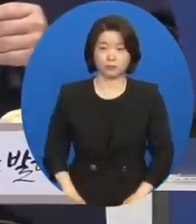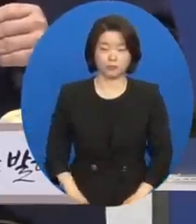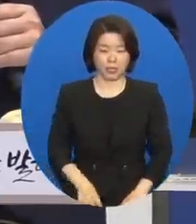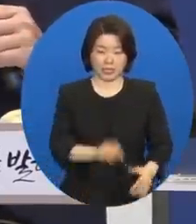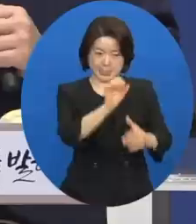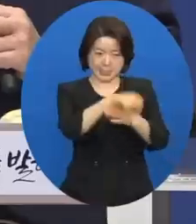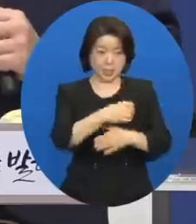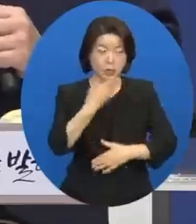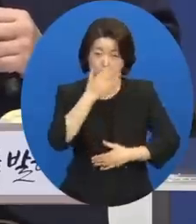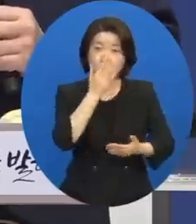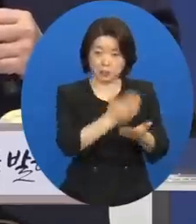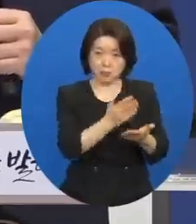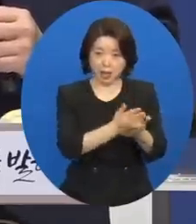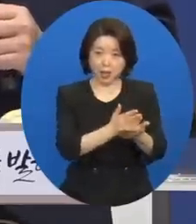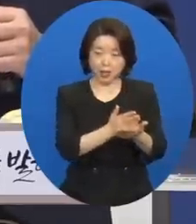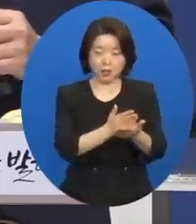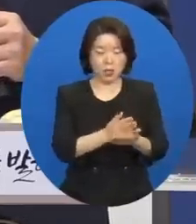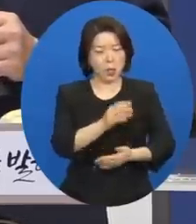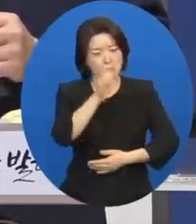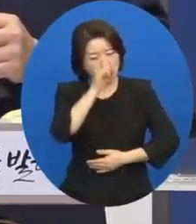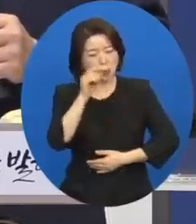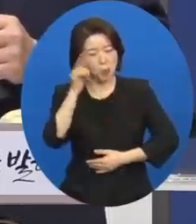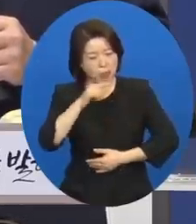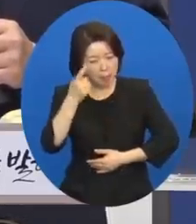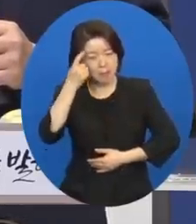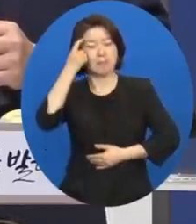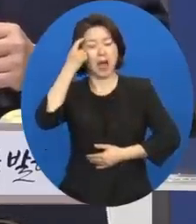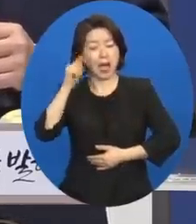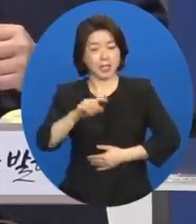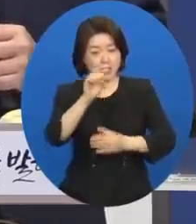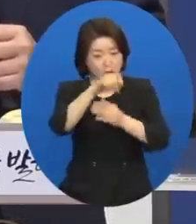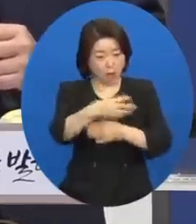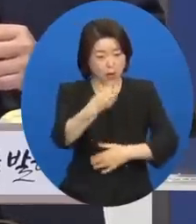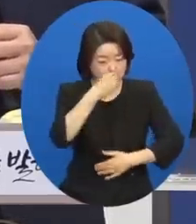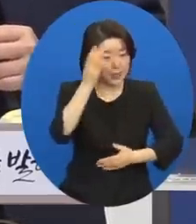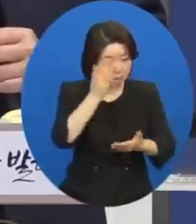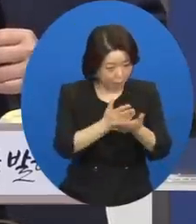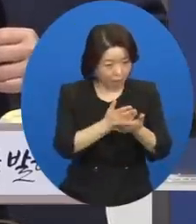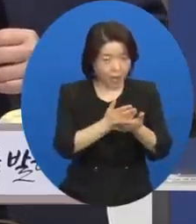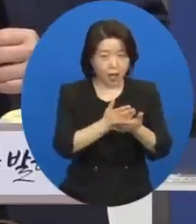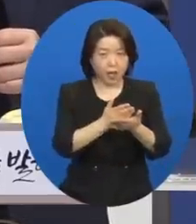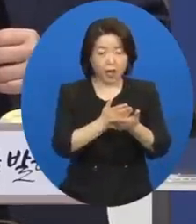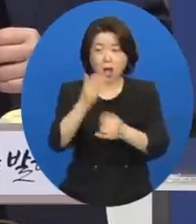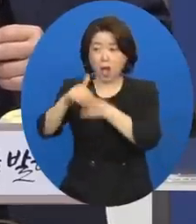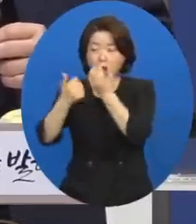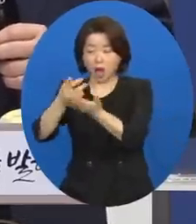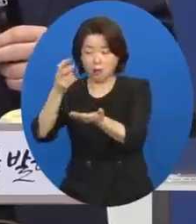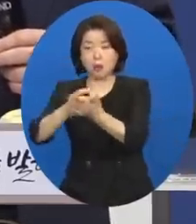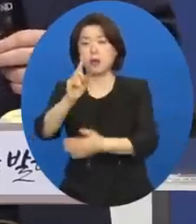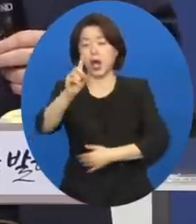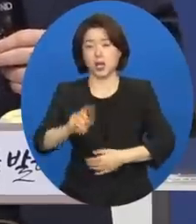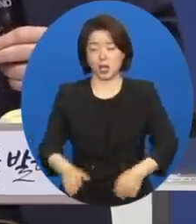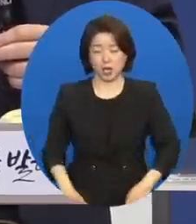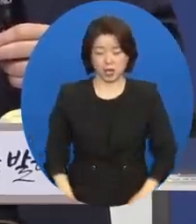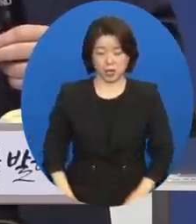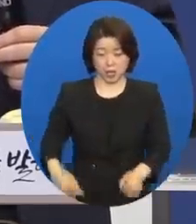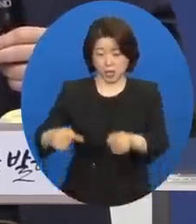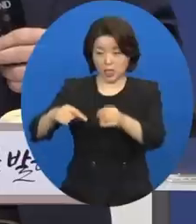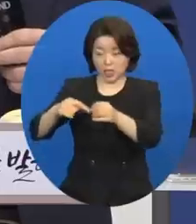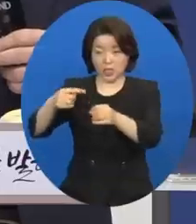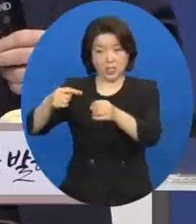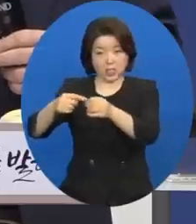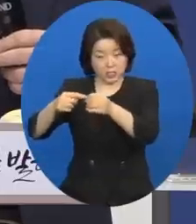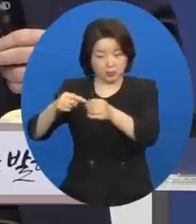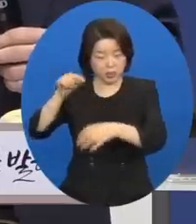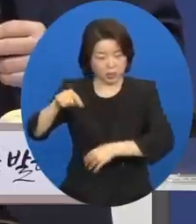열매는 먹지 말아라. 선악을 알게 하는 나무의 열매는 먹지 말아라. 하나님의 딱 계명이 한 가지였어요. 10계명도 아니고 한 가지